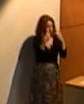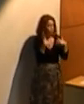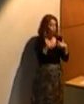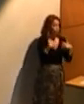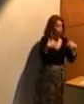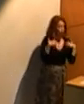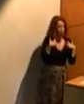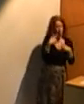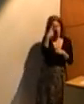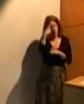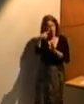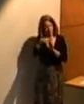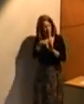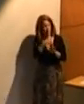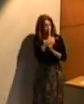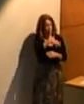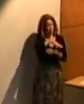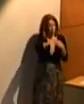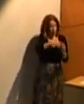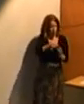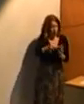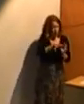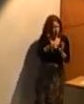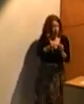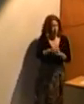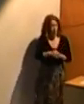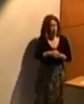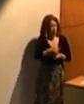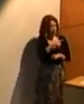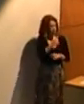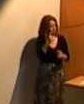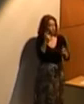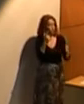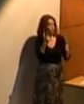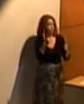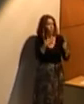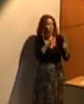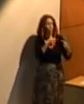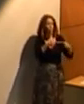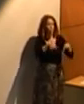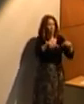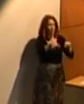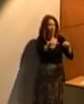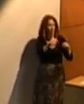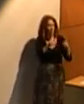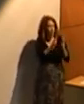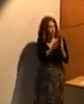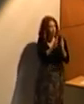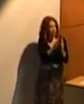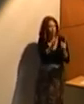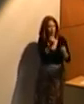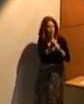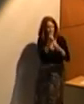et dans les comités d'éthique que que vous côtoyez est-ce que vous pensez que finalement ce